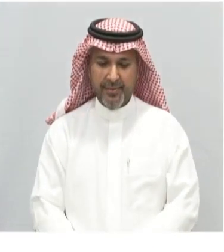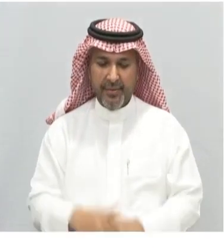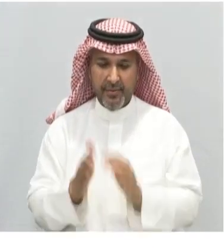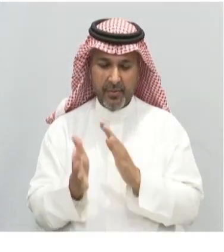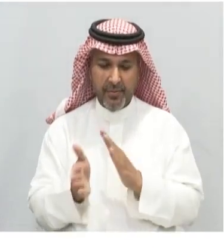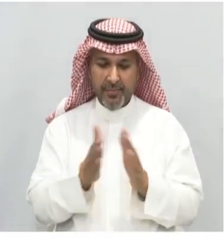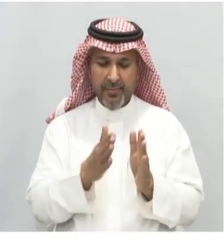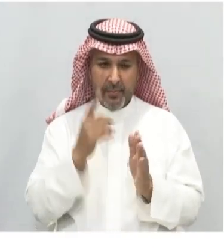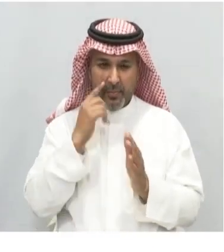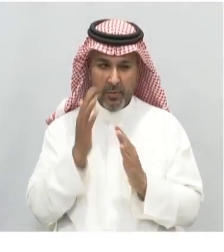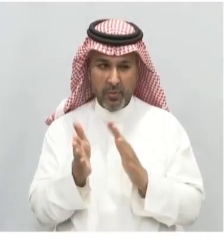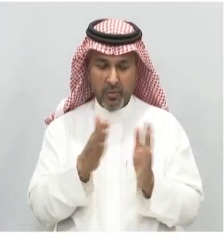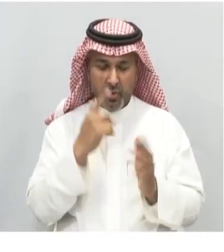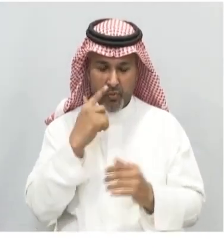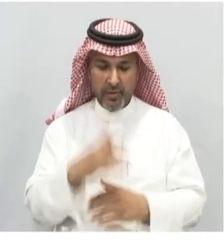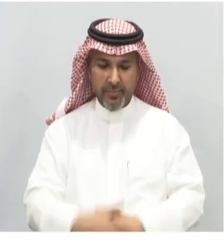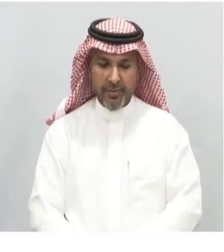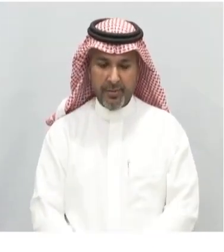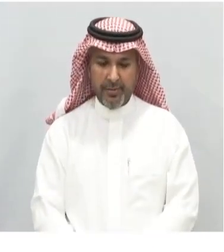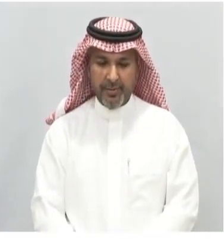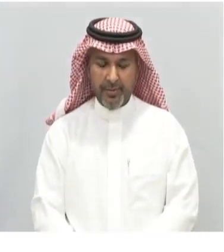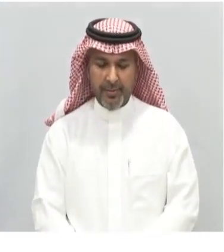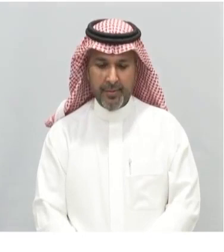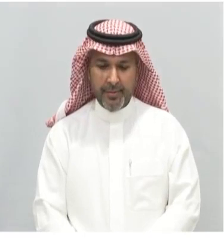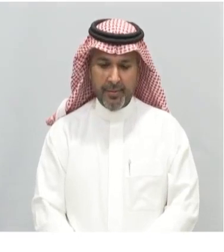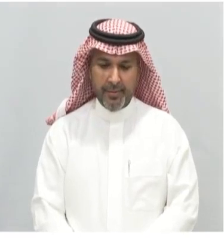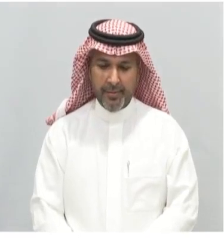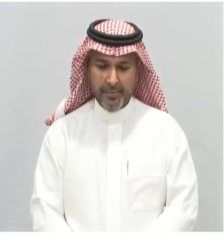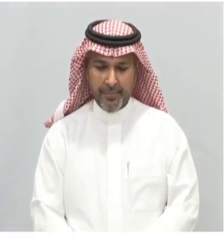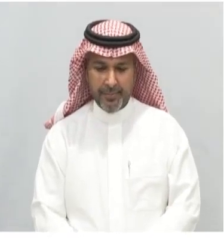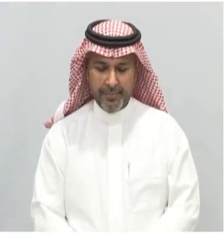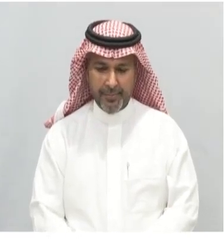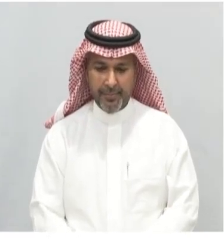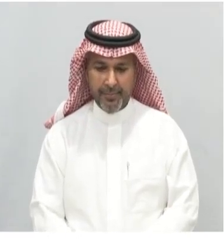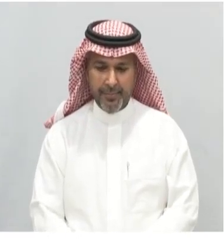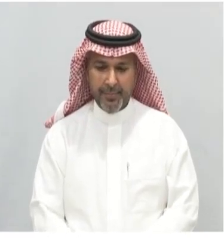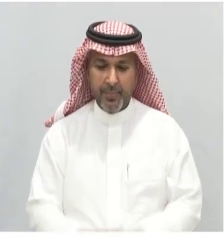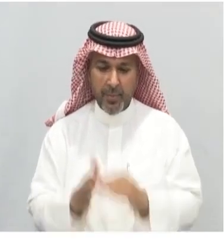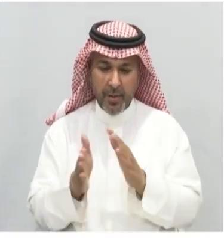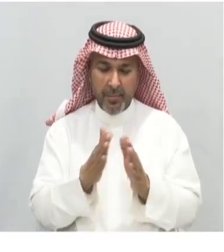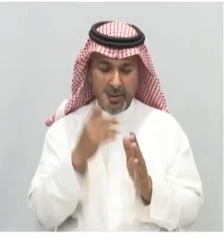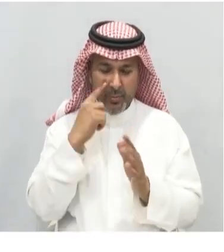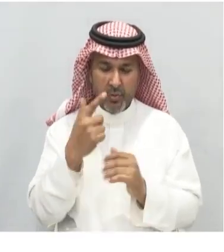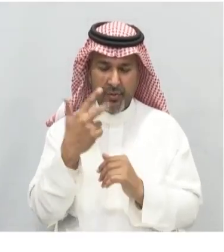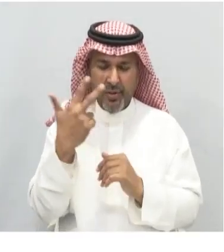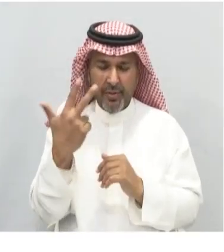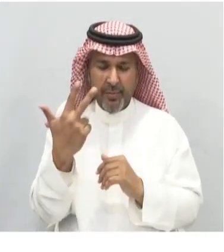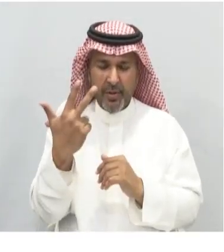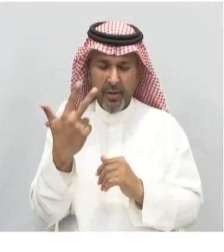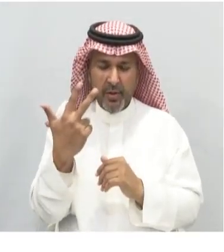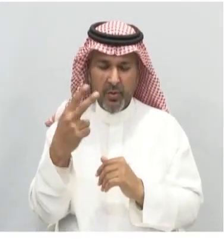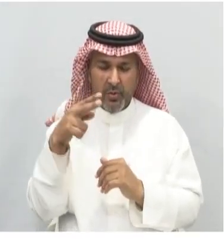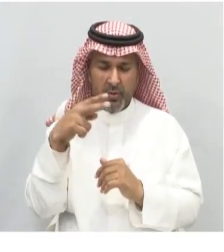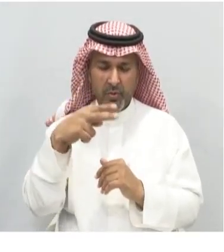وبناتي ابتدانا بالحقيقه الاساسيه ومن ثم اضفنا الاصفار الان في السؤال العاشر